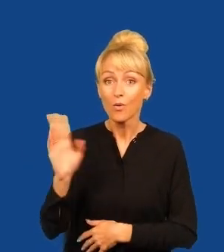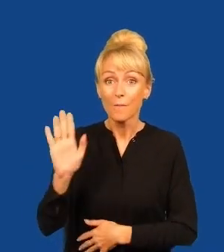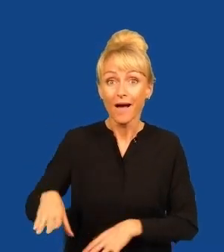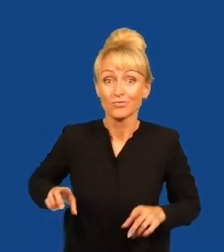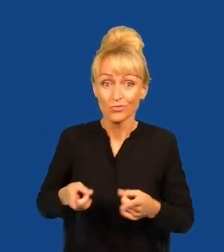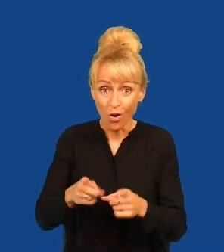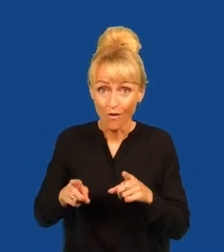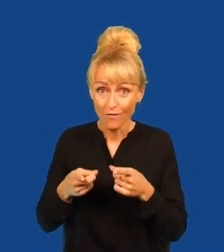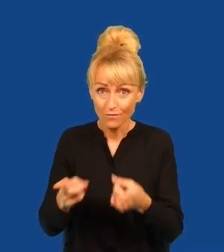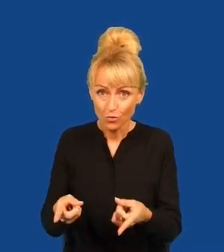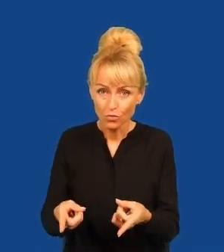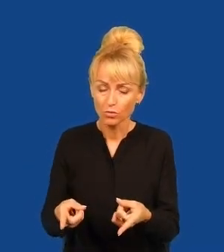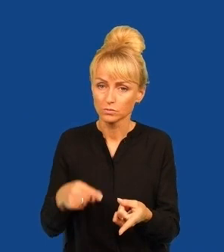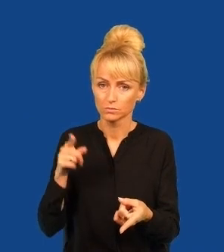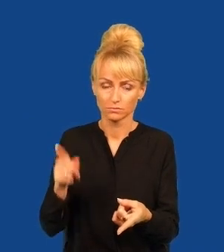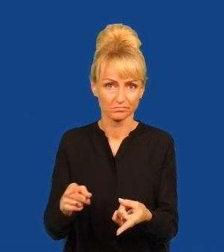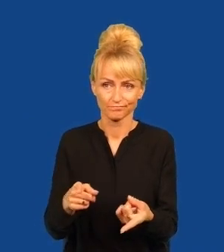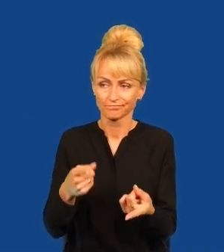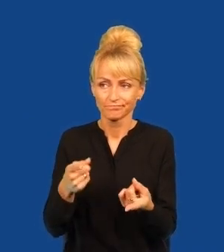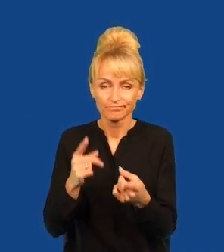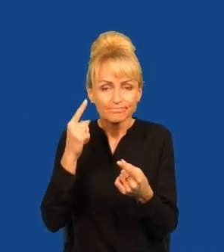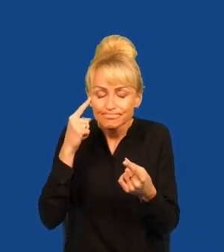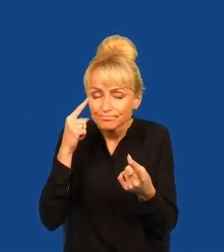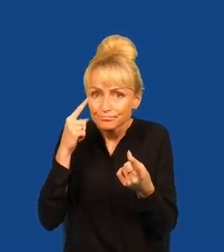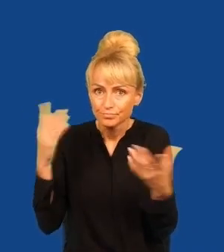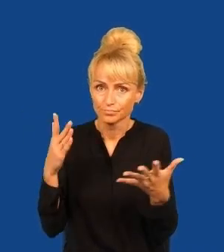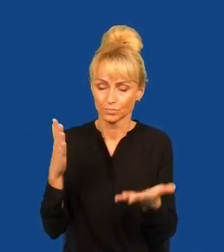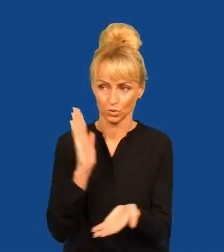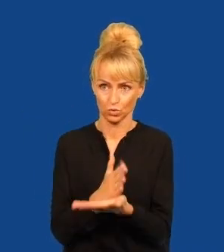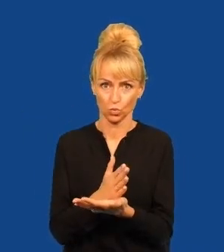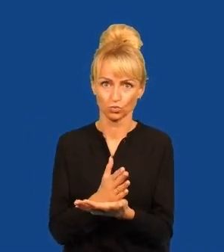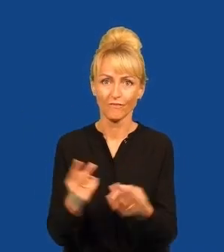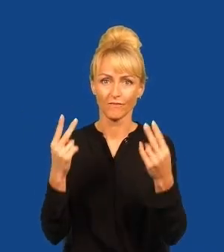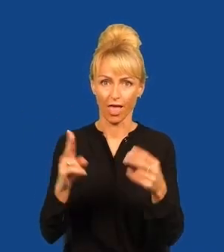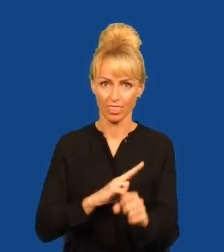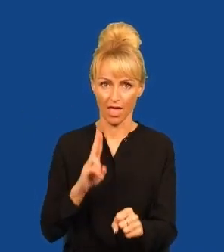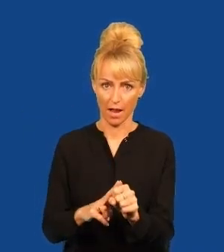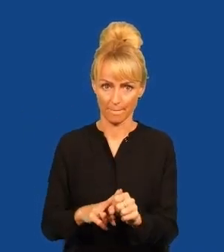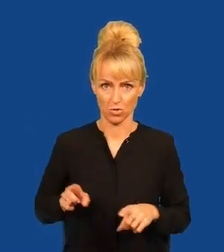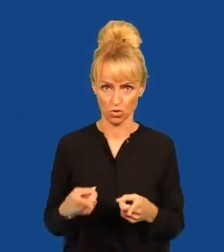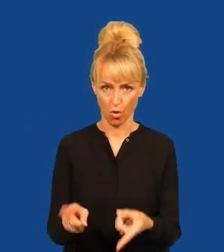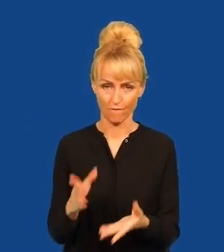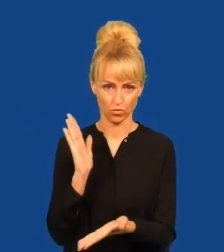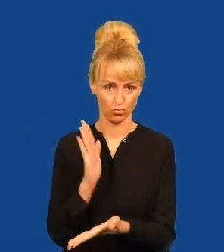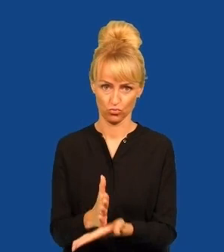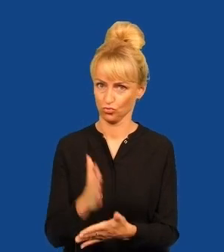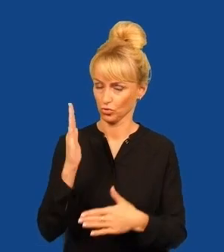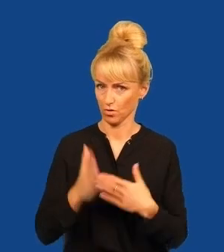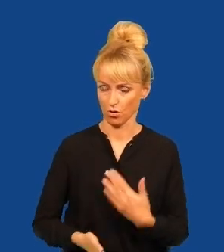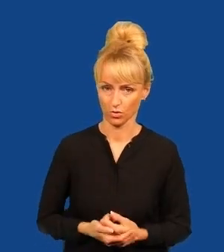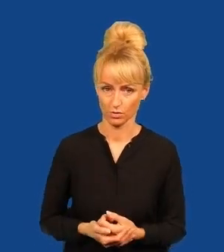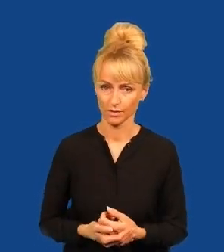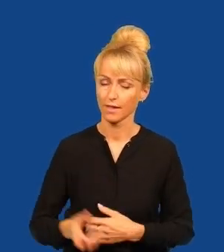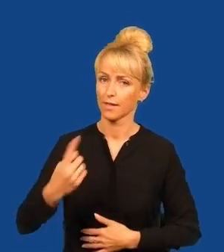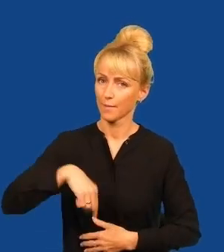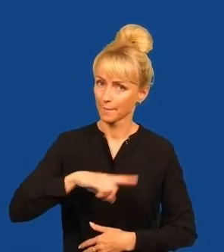ten dowód wygasł i gdzieś tam podczas kontroli nie był w stanie go pokazać. Dlatego chcemy komunikować to wcześniej. Już przed wejściem do